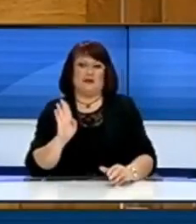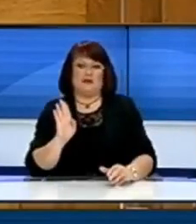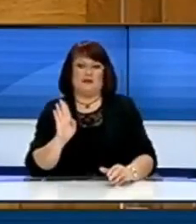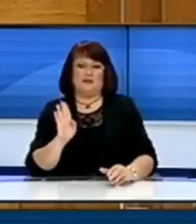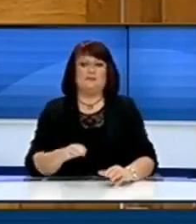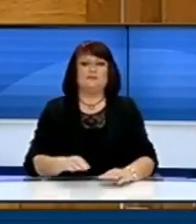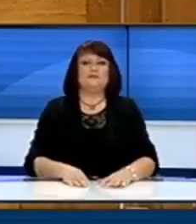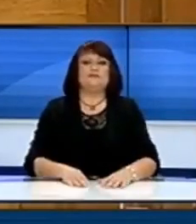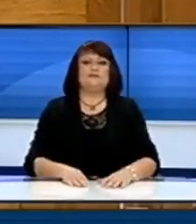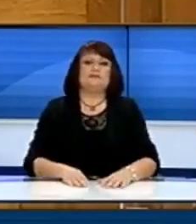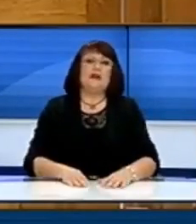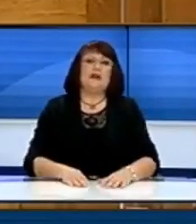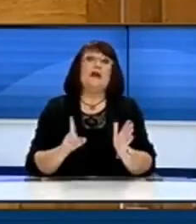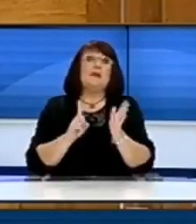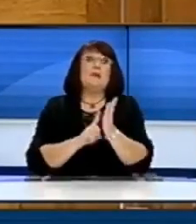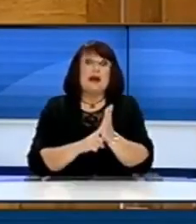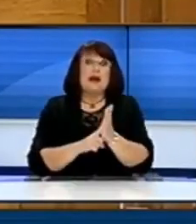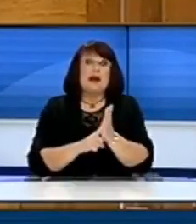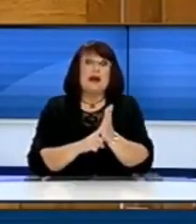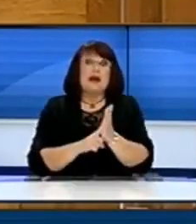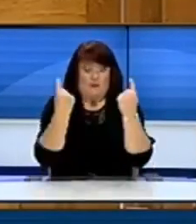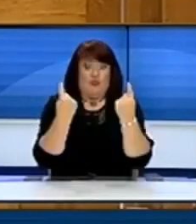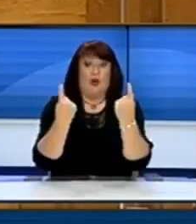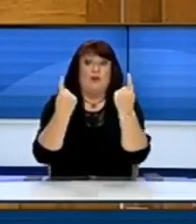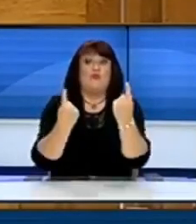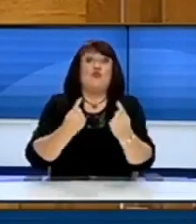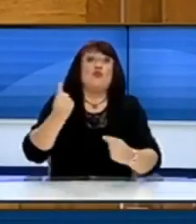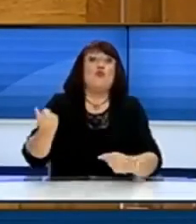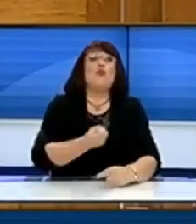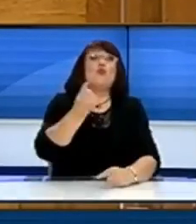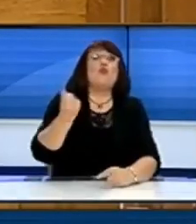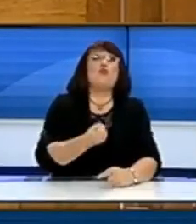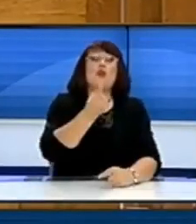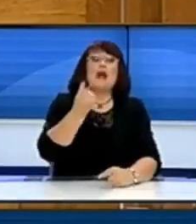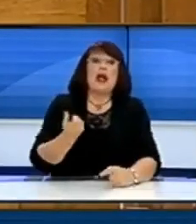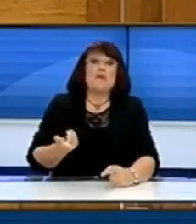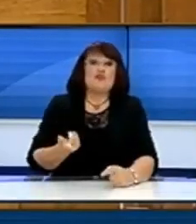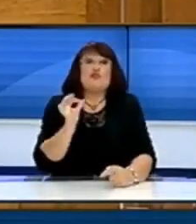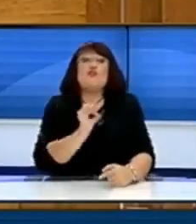ανεμογεννήτριες πρέπει να μπουν κάπου. Το ερώτημα το οποίο τίθεται είναι πού θα μπουν.